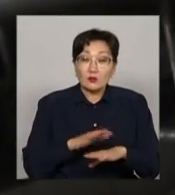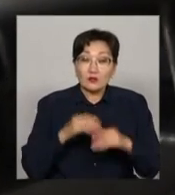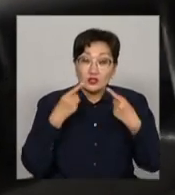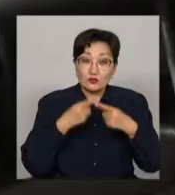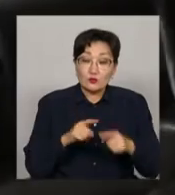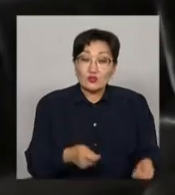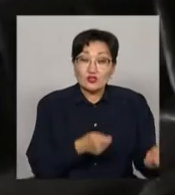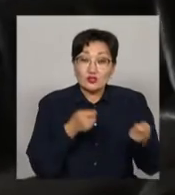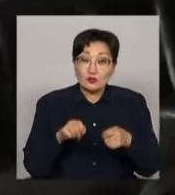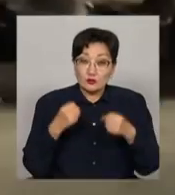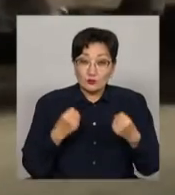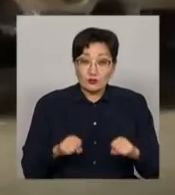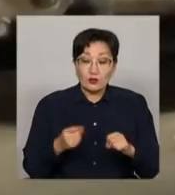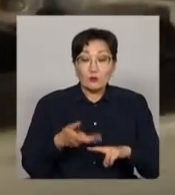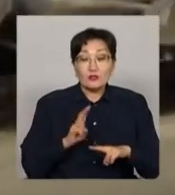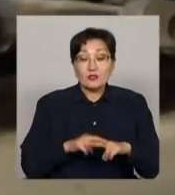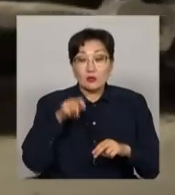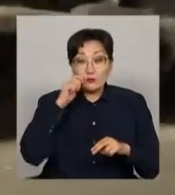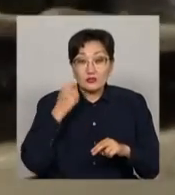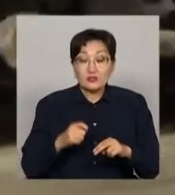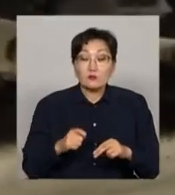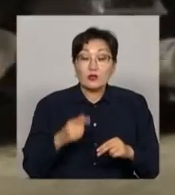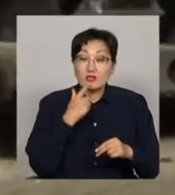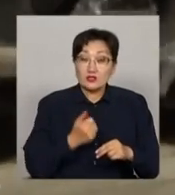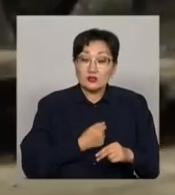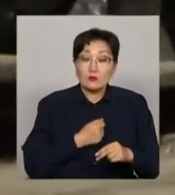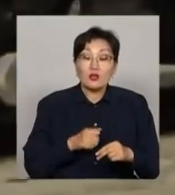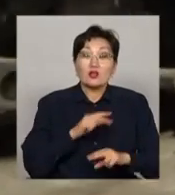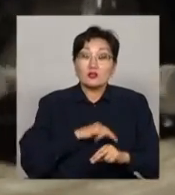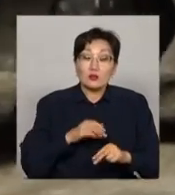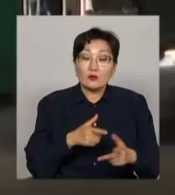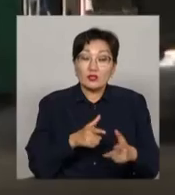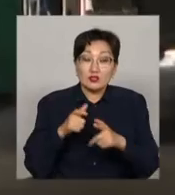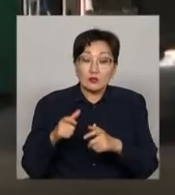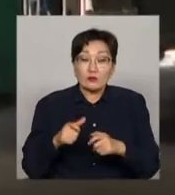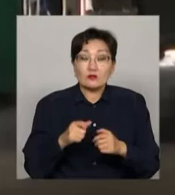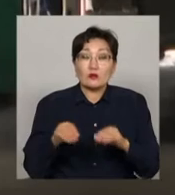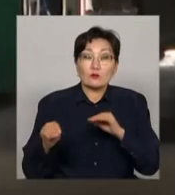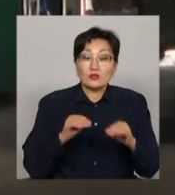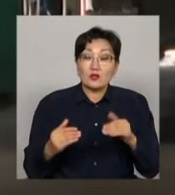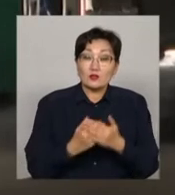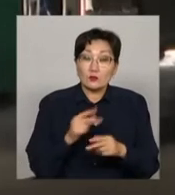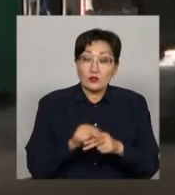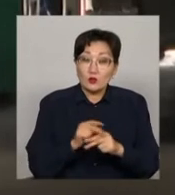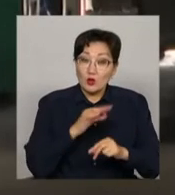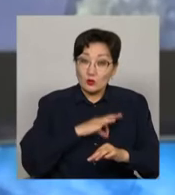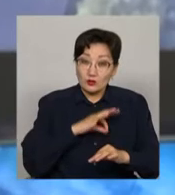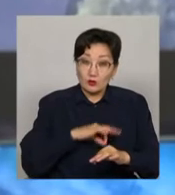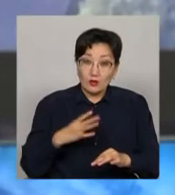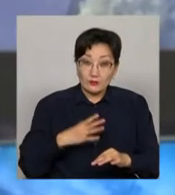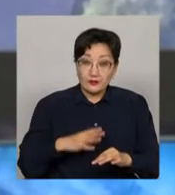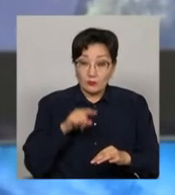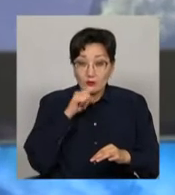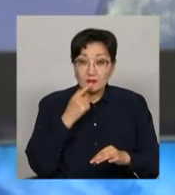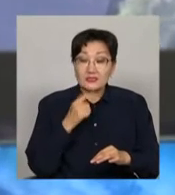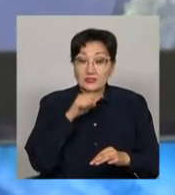техникаларды жеткізу мүмкін емес. Сондықтан украиналық әскерлер істен шыққан қару-жарақтар мен құралдарды қайта жөндеп қолдануға мәжбүр. Ал